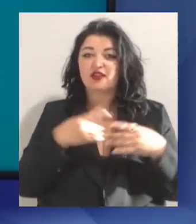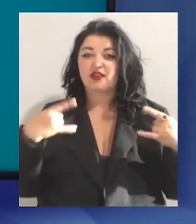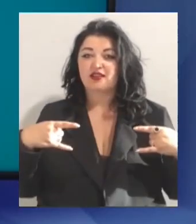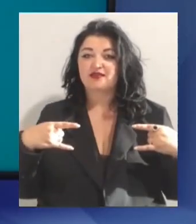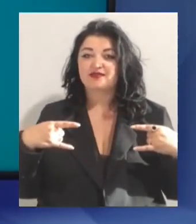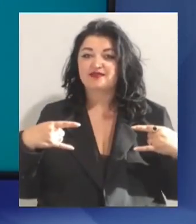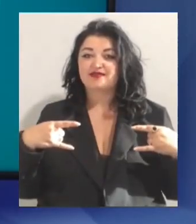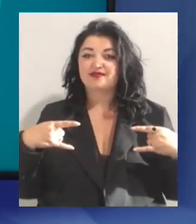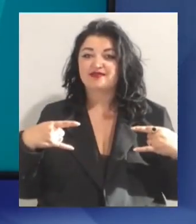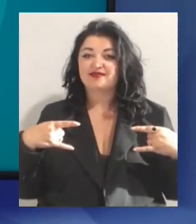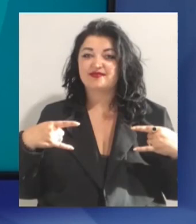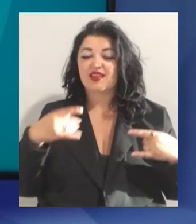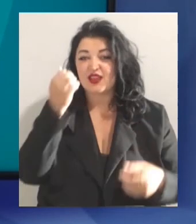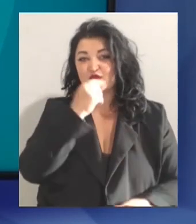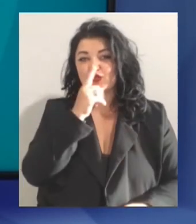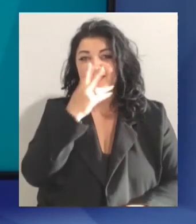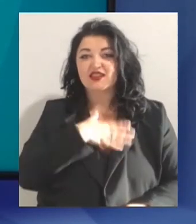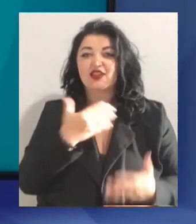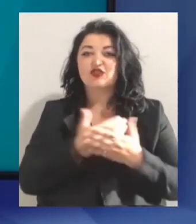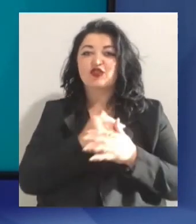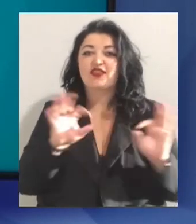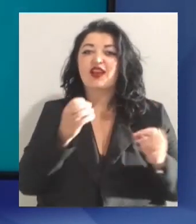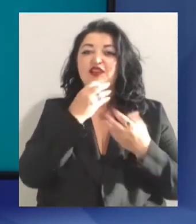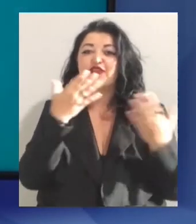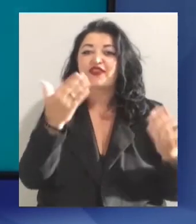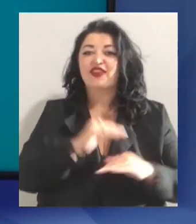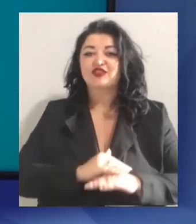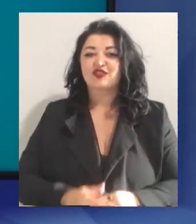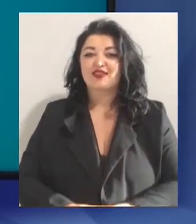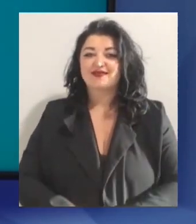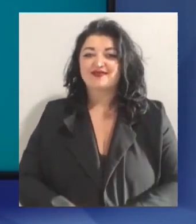екранах. Дякую, дивилися наші новини і гарного вам вечора.